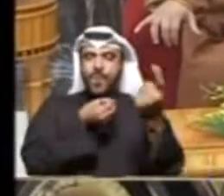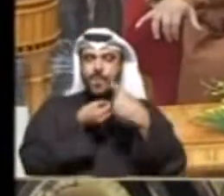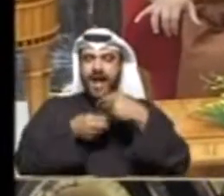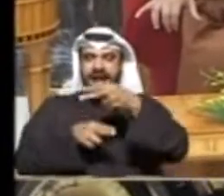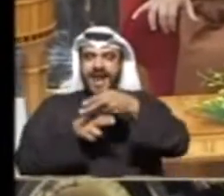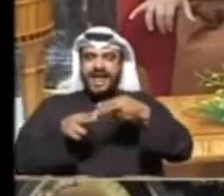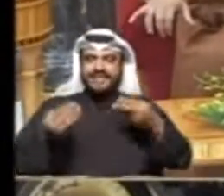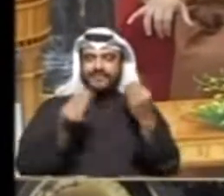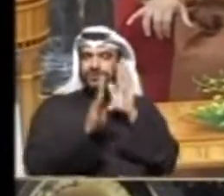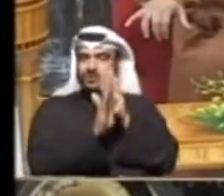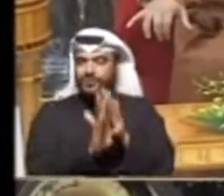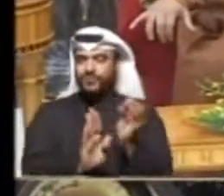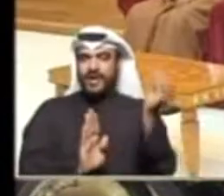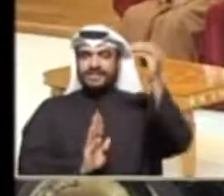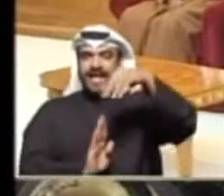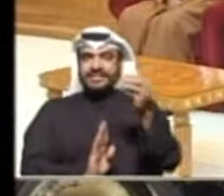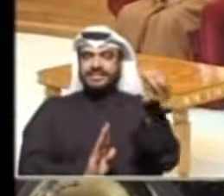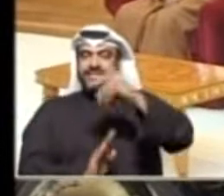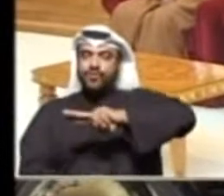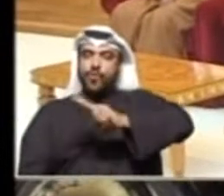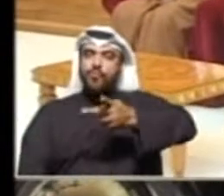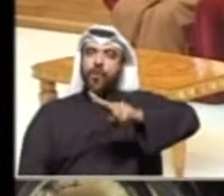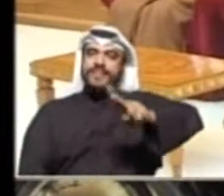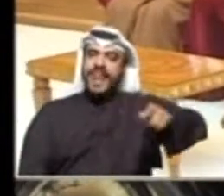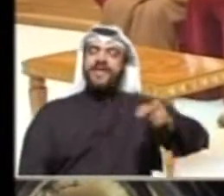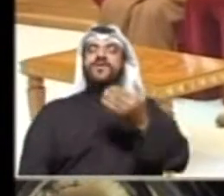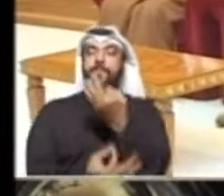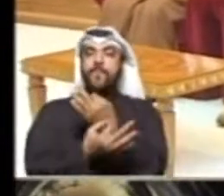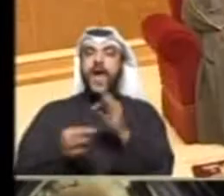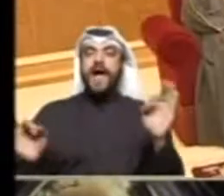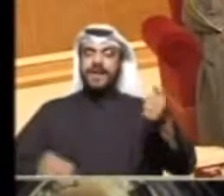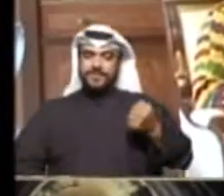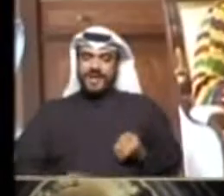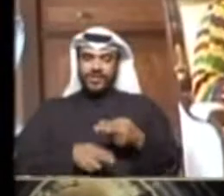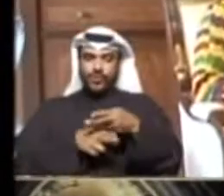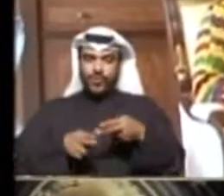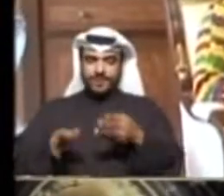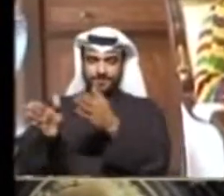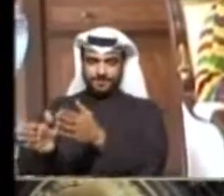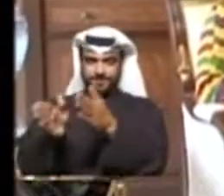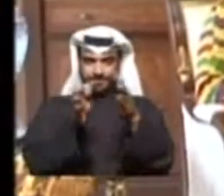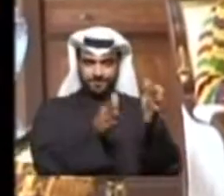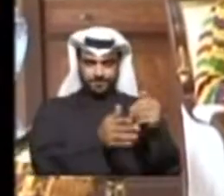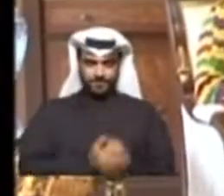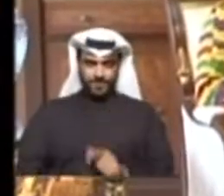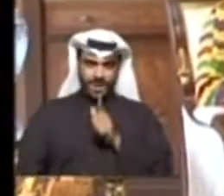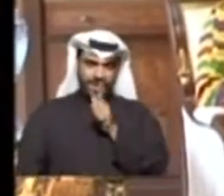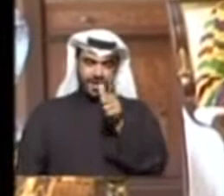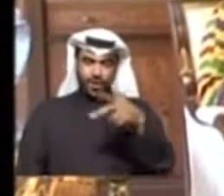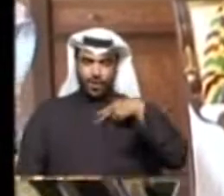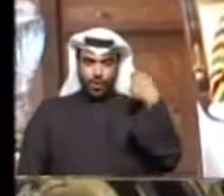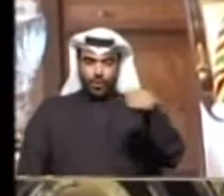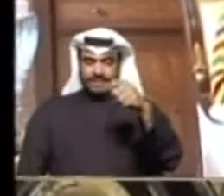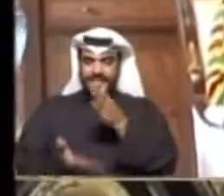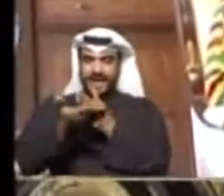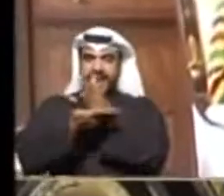وسبل دعمها في كافة المجالات والميادين وبحث القضايا موضع الاهتمام المشترك. كما أحاط نائب رئيس مجلس الوزراء